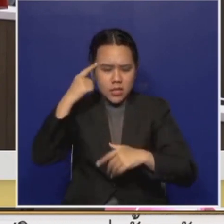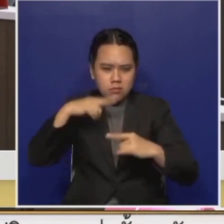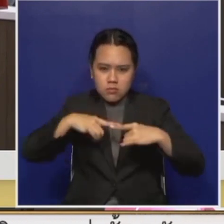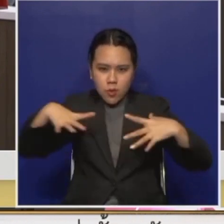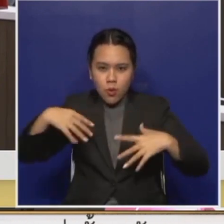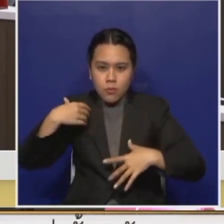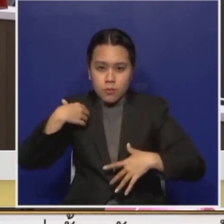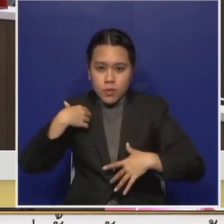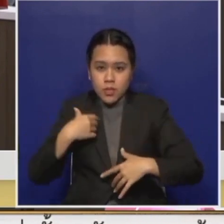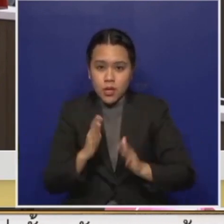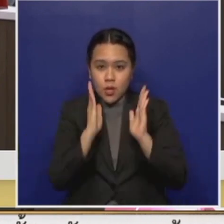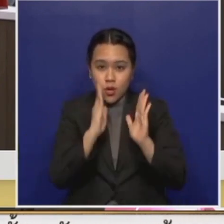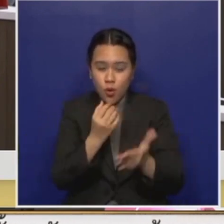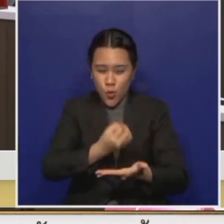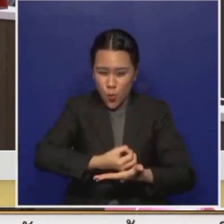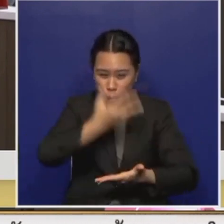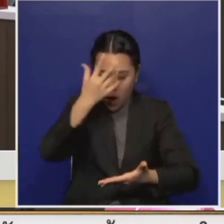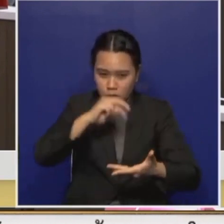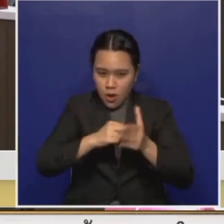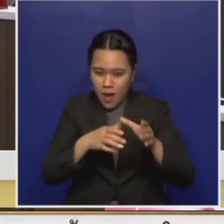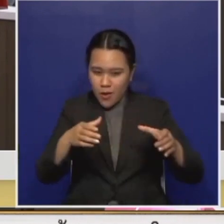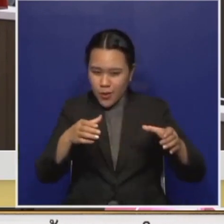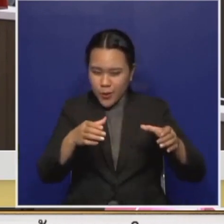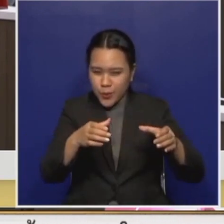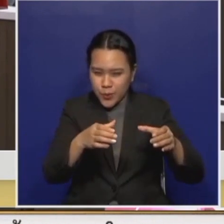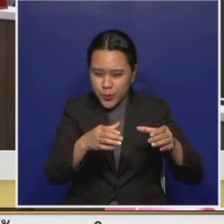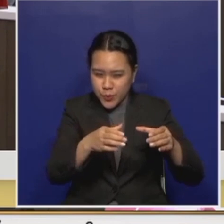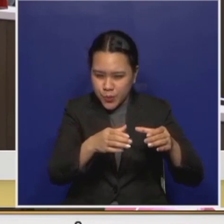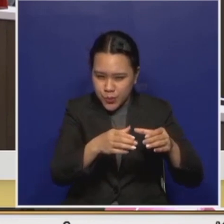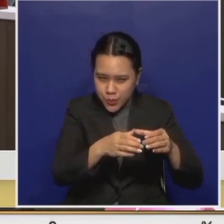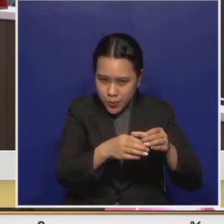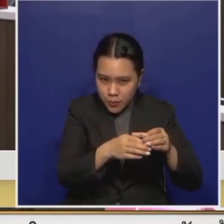จุกแคบลงเรๆแต่ถือสนทรัพทมากขึ้น